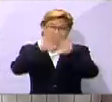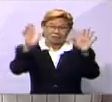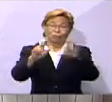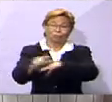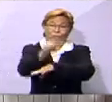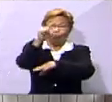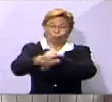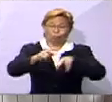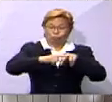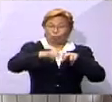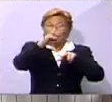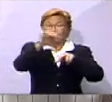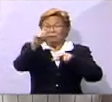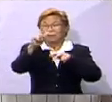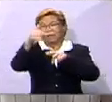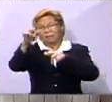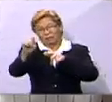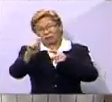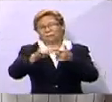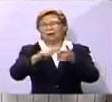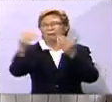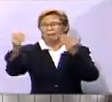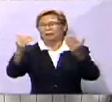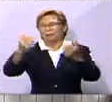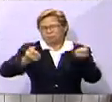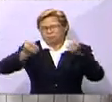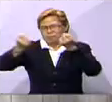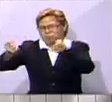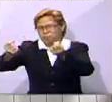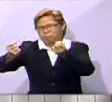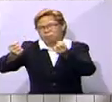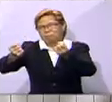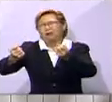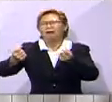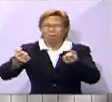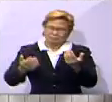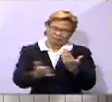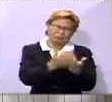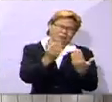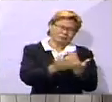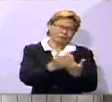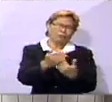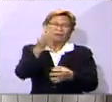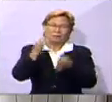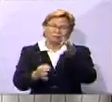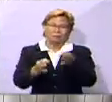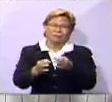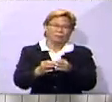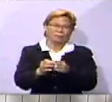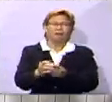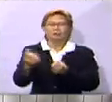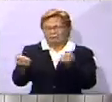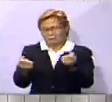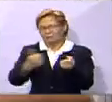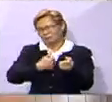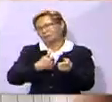perkhidmatan tren MRT, LRT berbanding dengan memandu kenderaan sendiri. Dia ada convenience dia, kita menggunakan kenderaan